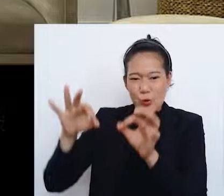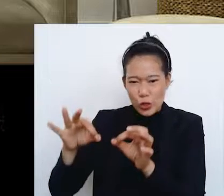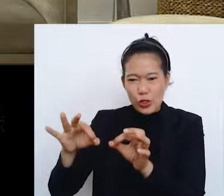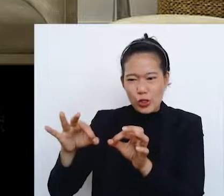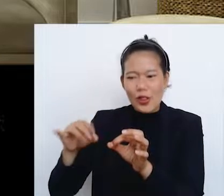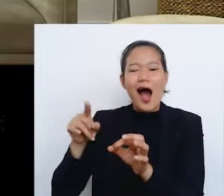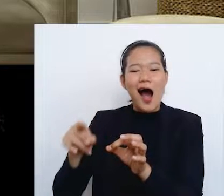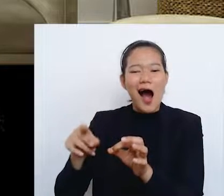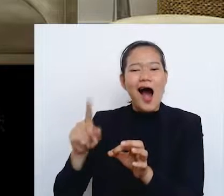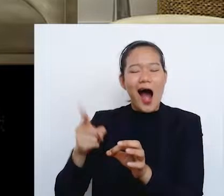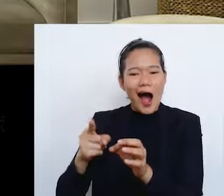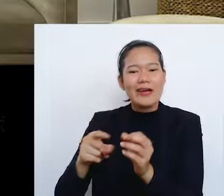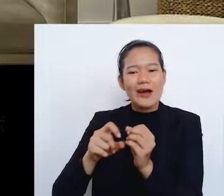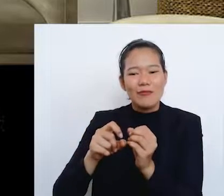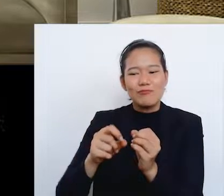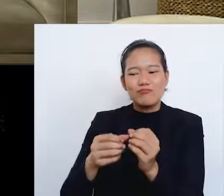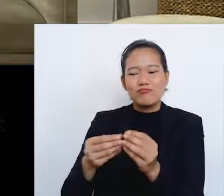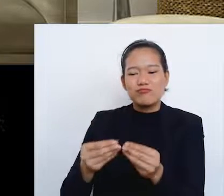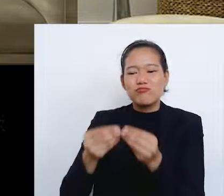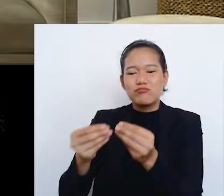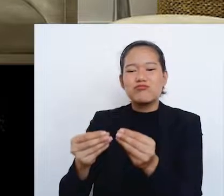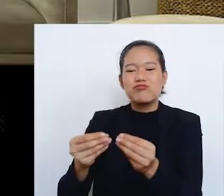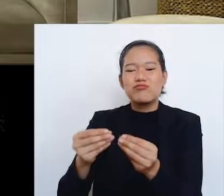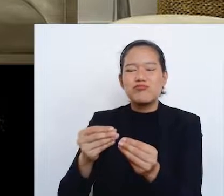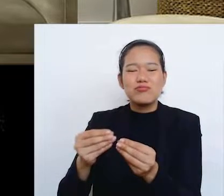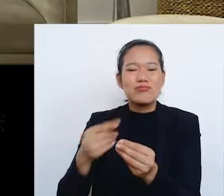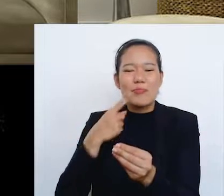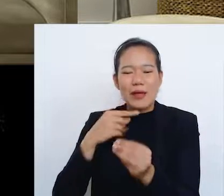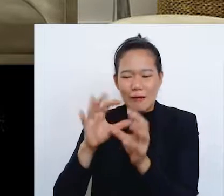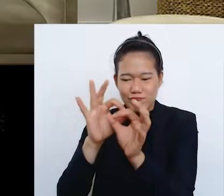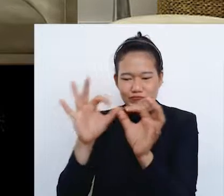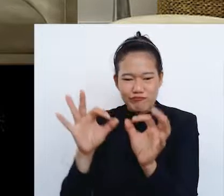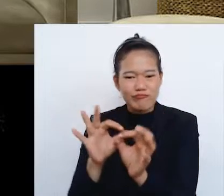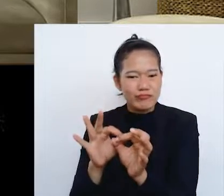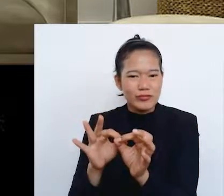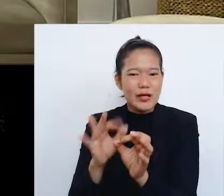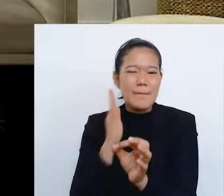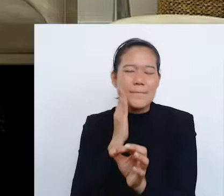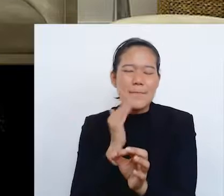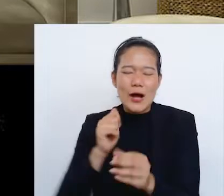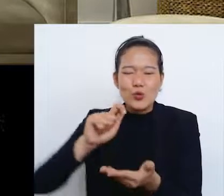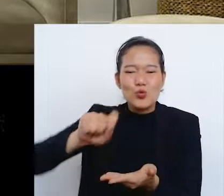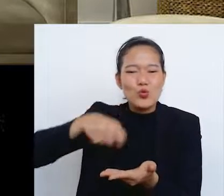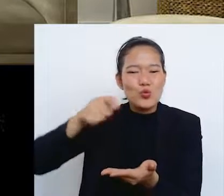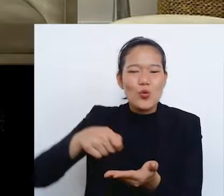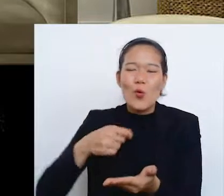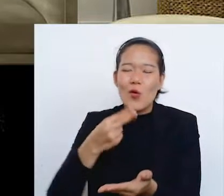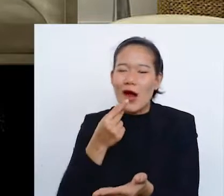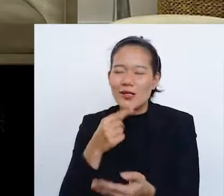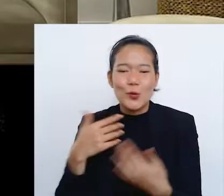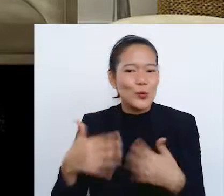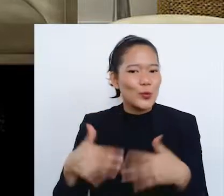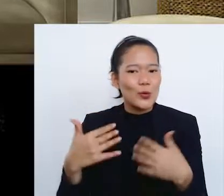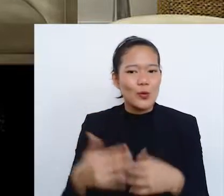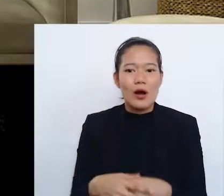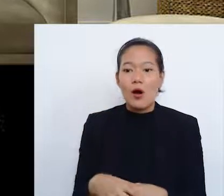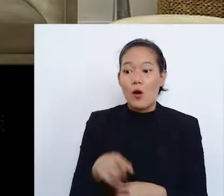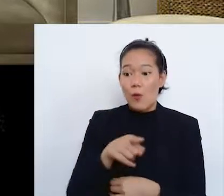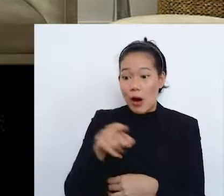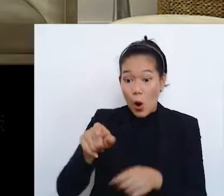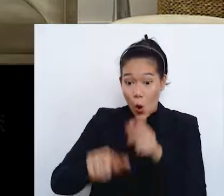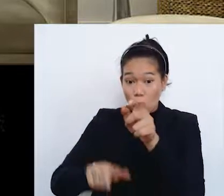embun dan rasanya itu seperti madu. Wow, saudaraku, bayangkan